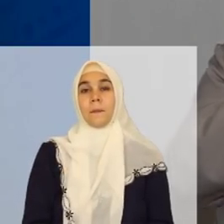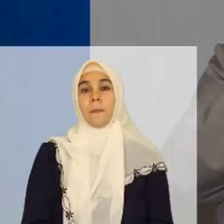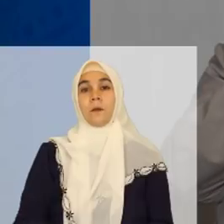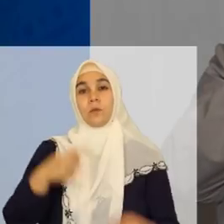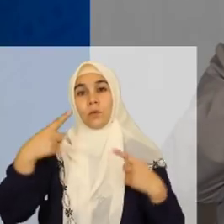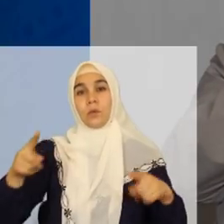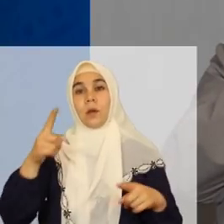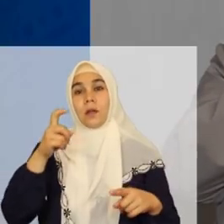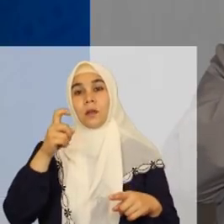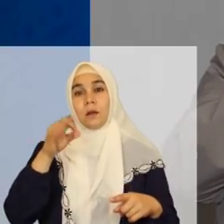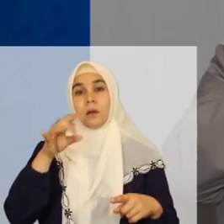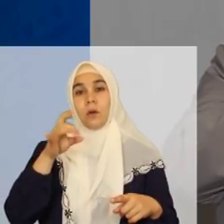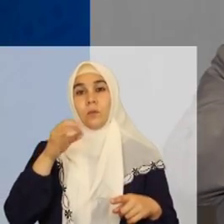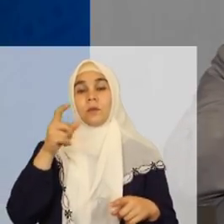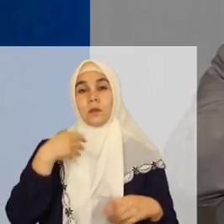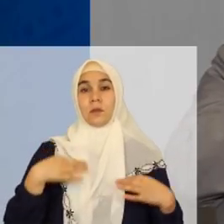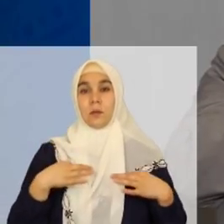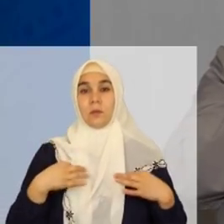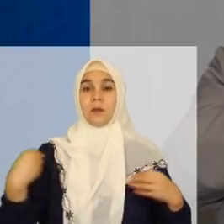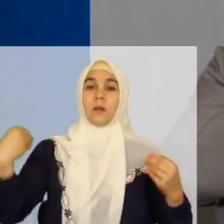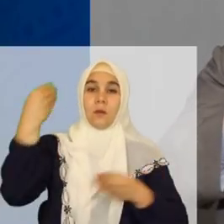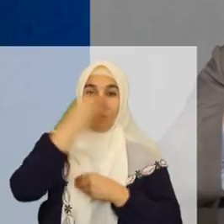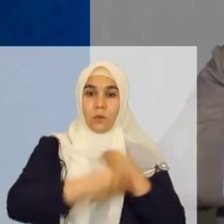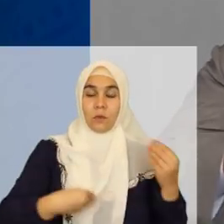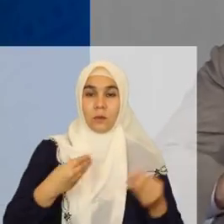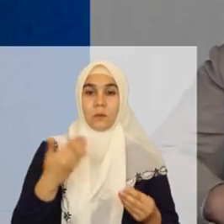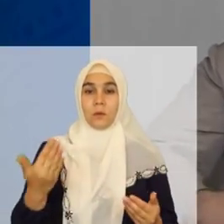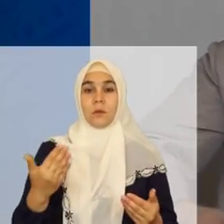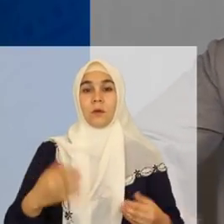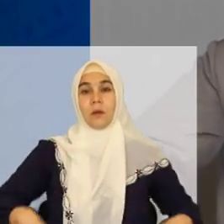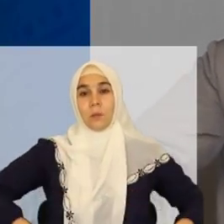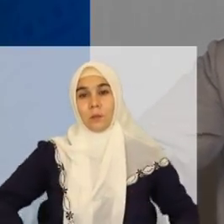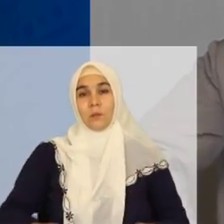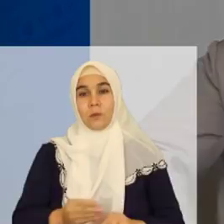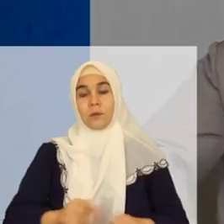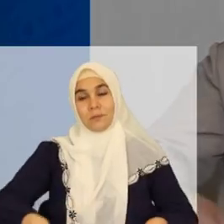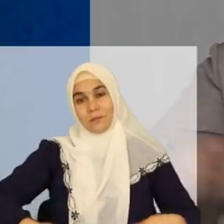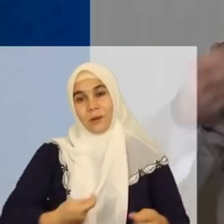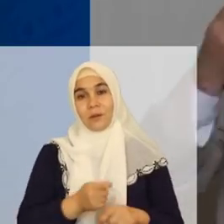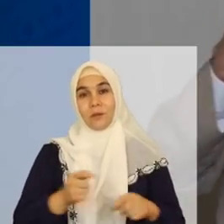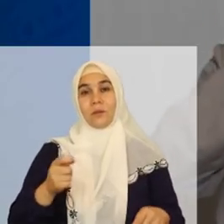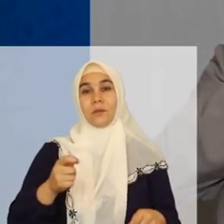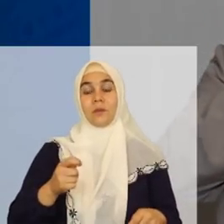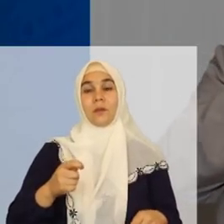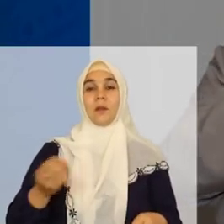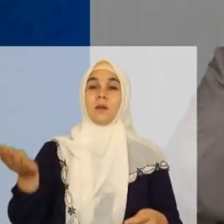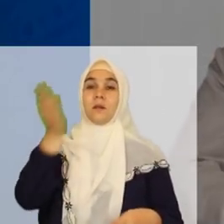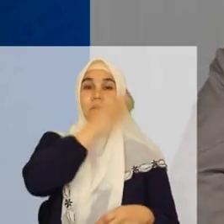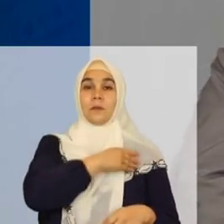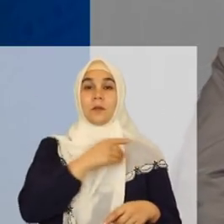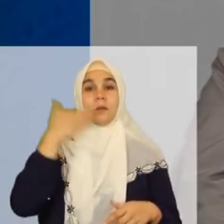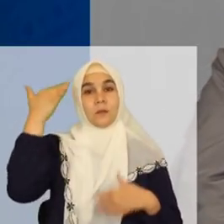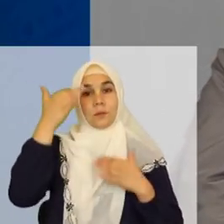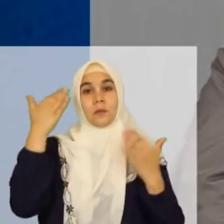Birov o'sha ihrom kiyimlarini kiyib, belidan pastiga bir lunguni tutib, yuqorisiga bittasini tashlab